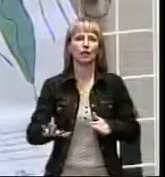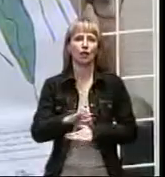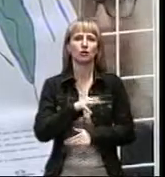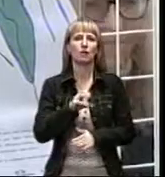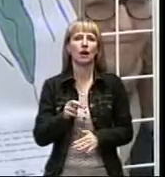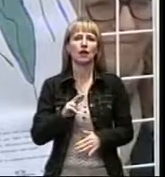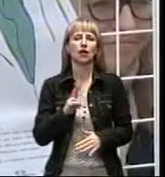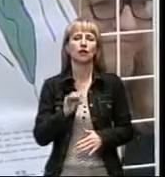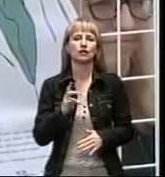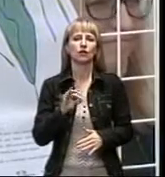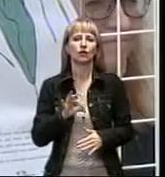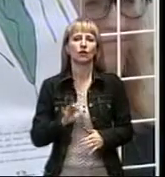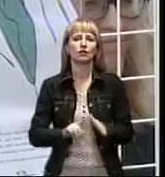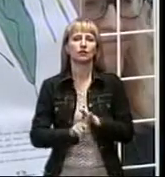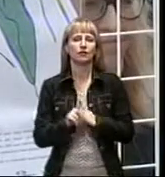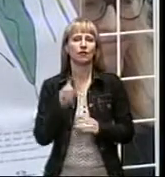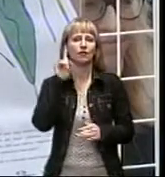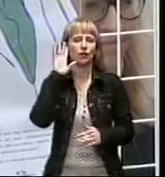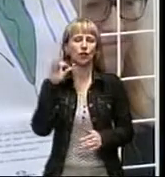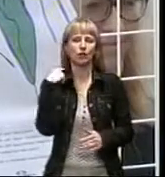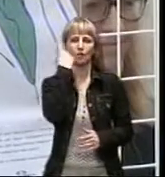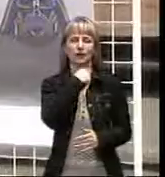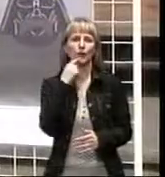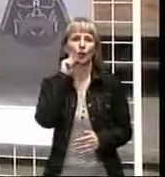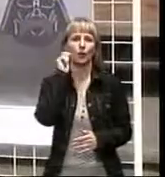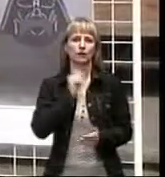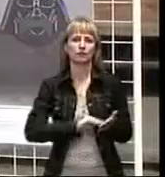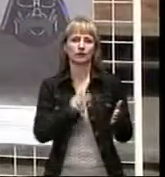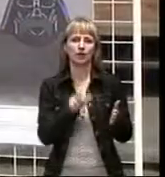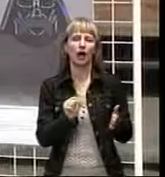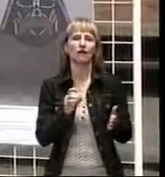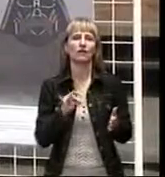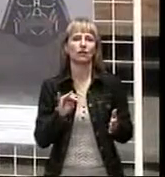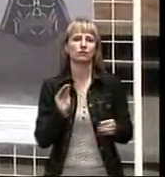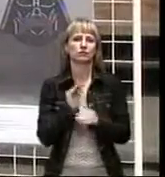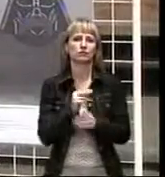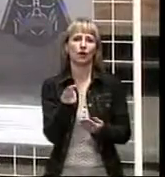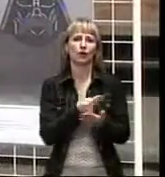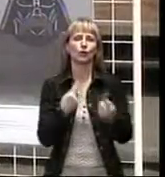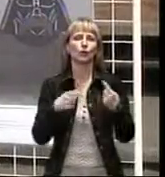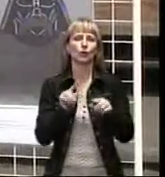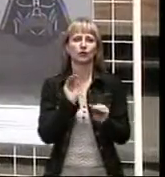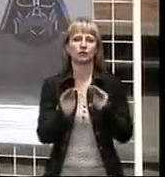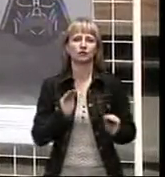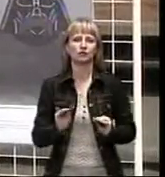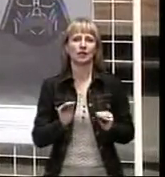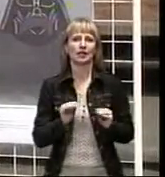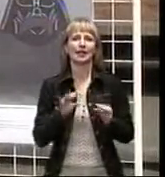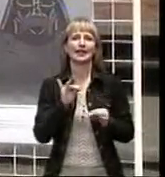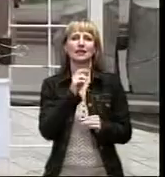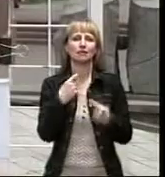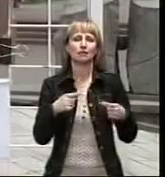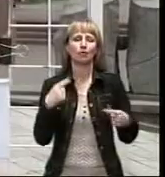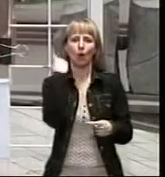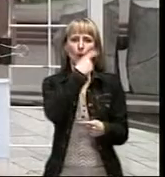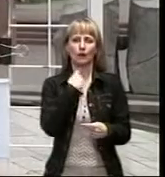Маяковського. Взявши за основу відомий портрет українського класика, автор домалював одяг та інші елементи від різноманітних образів. Це